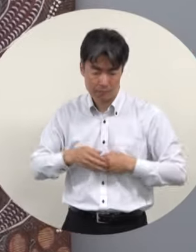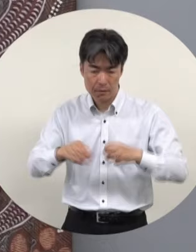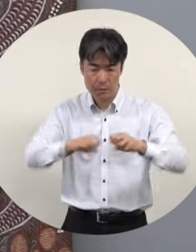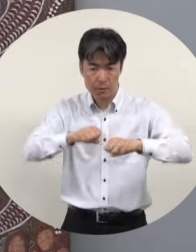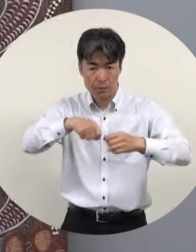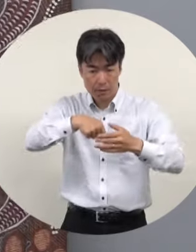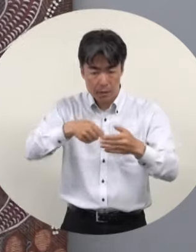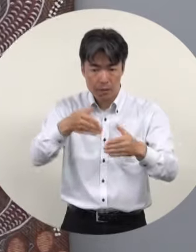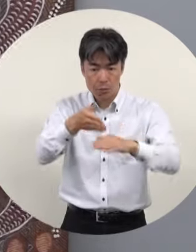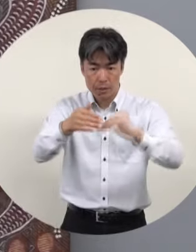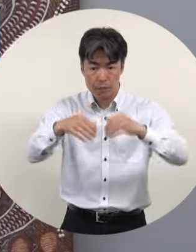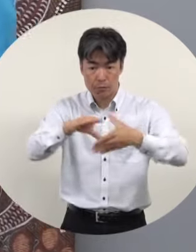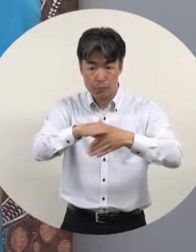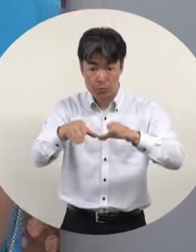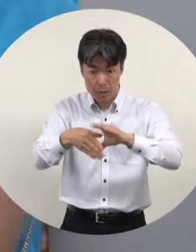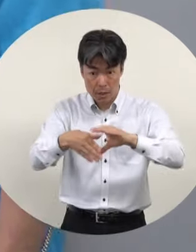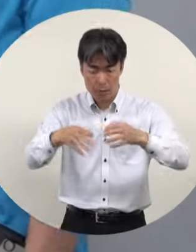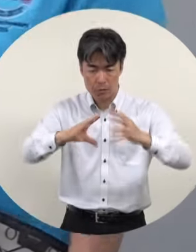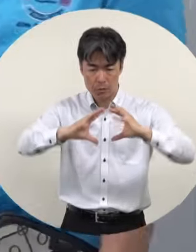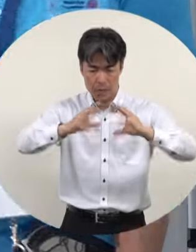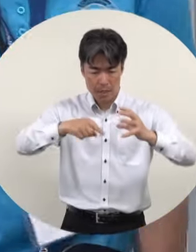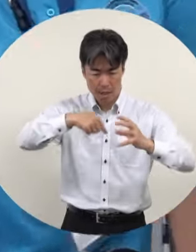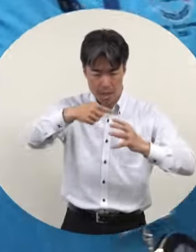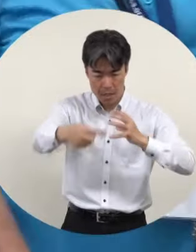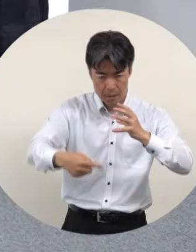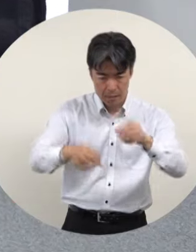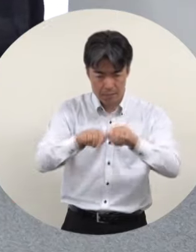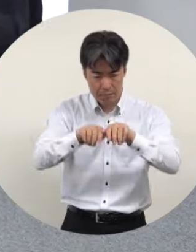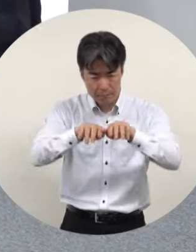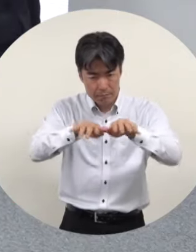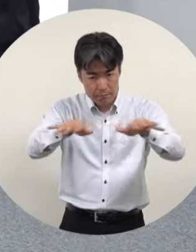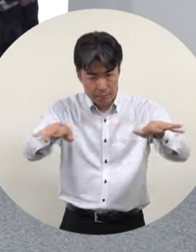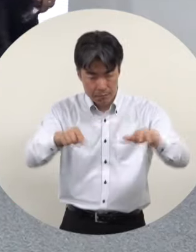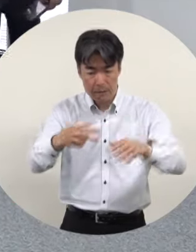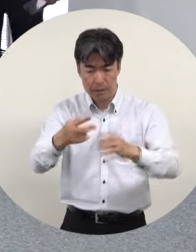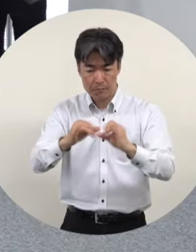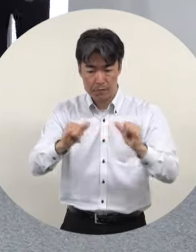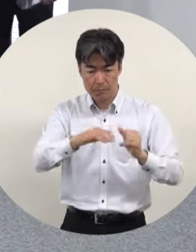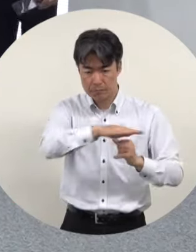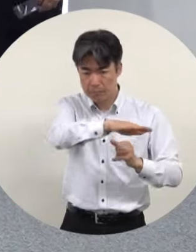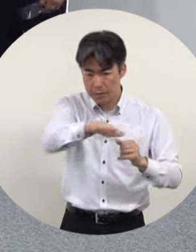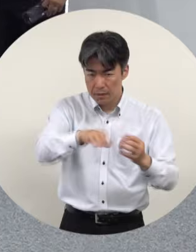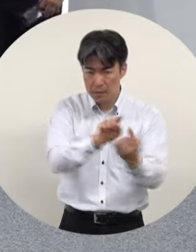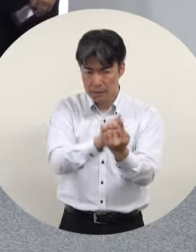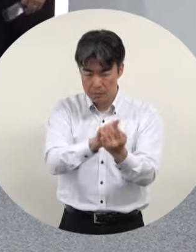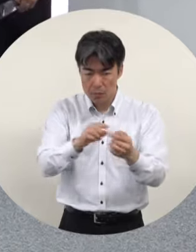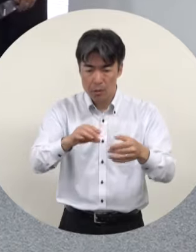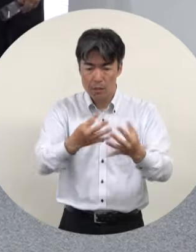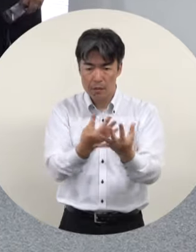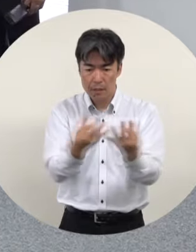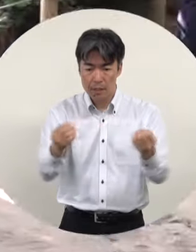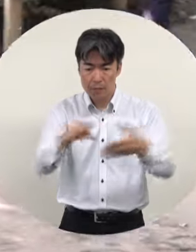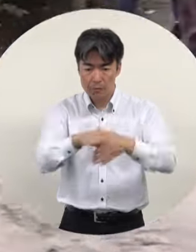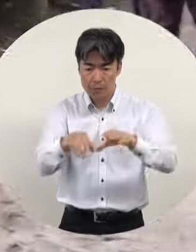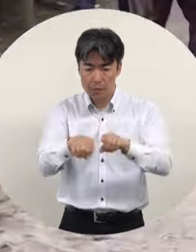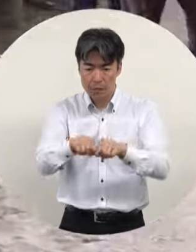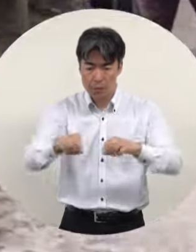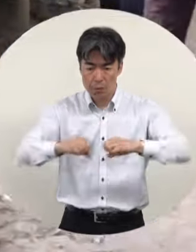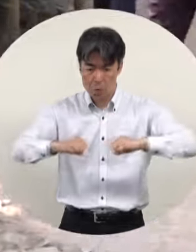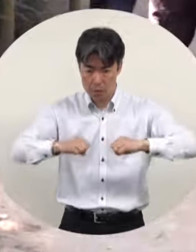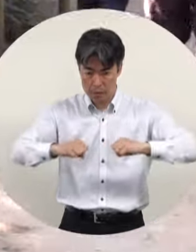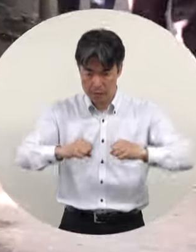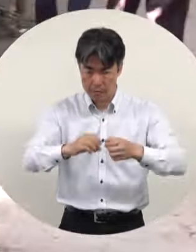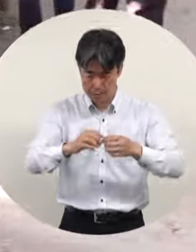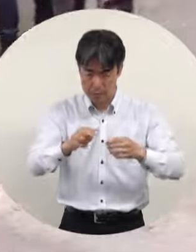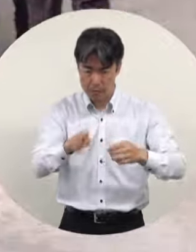の文化を世界に発信し、市民に向けて多文化共生社会への理解を推し進める越谷市